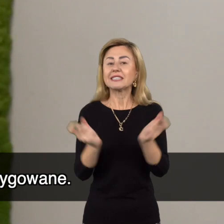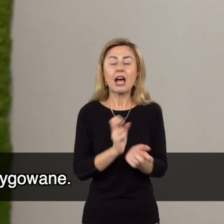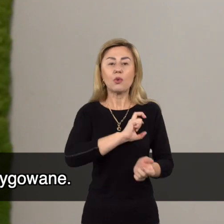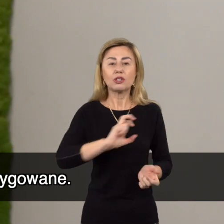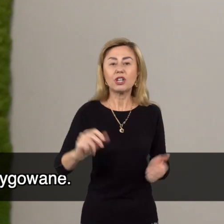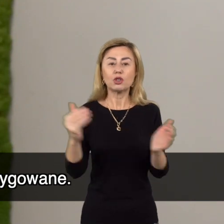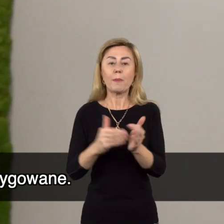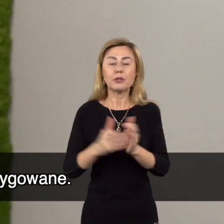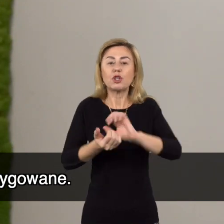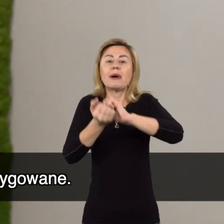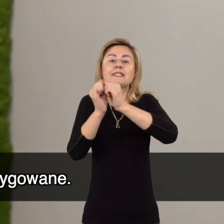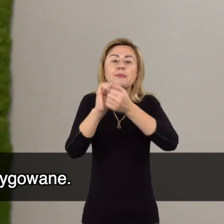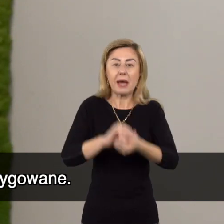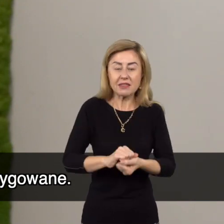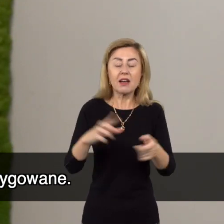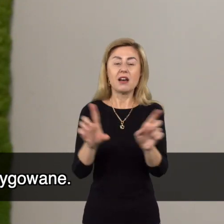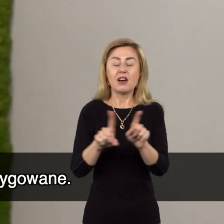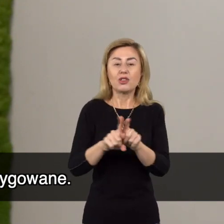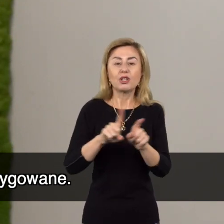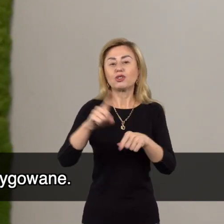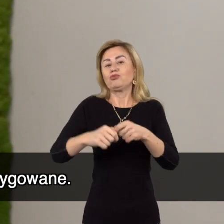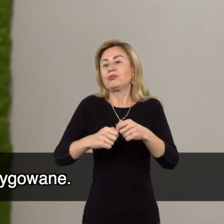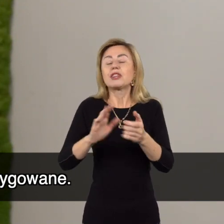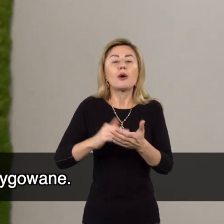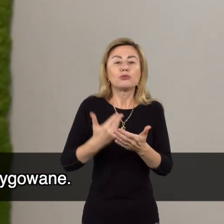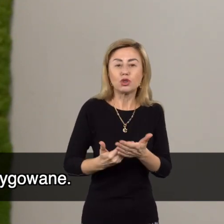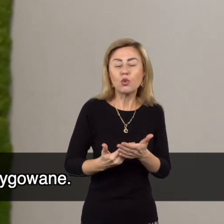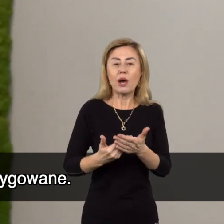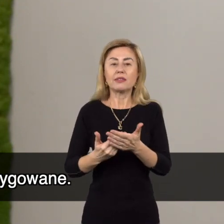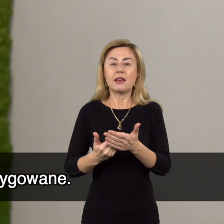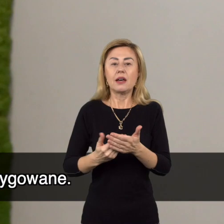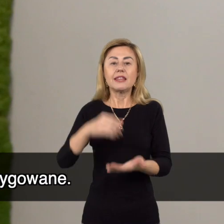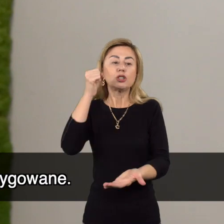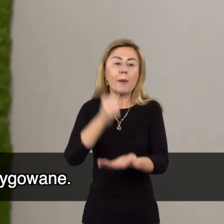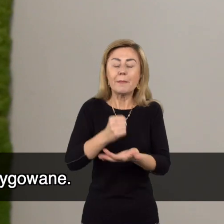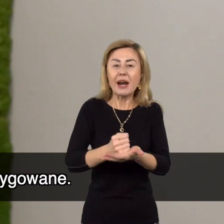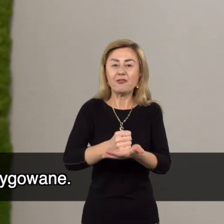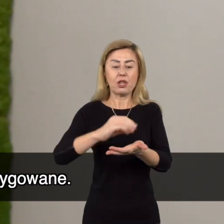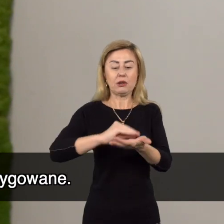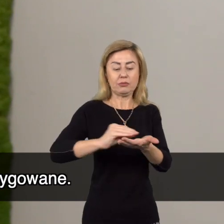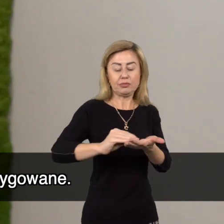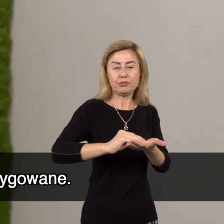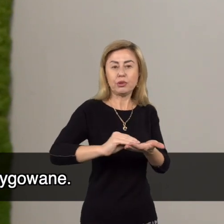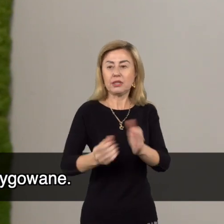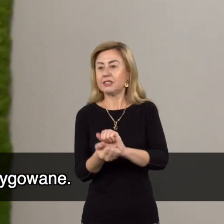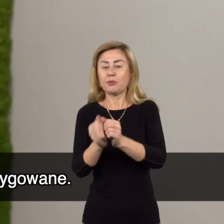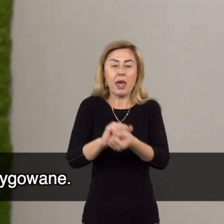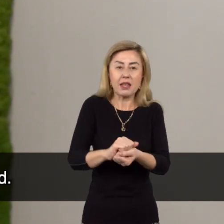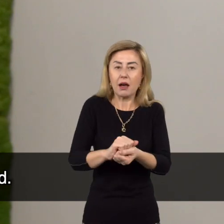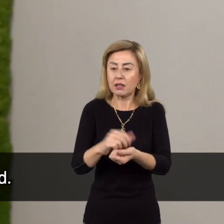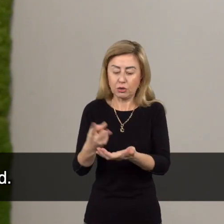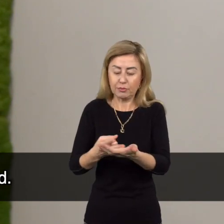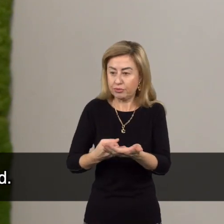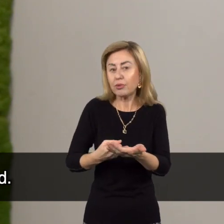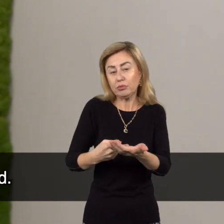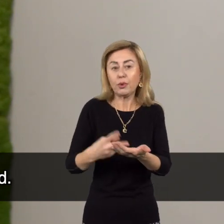potrzeba zmiany, także związanej chociażby z prawnymi przepisami, które się zmieniają.